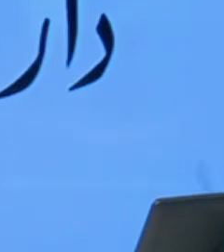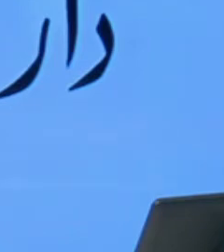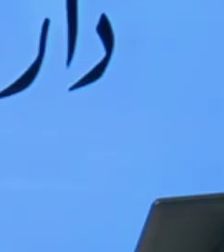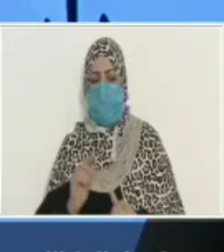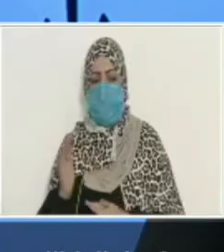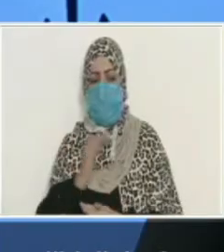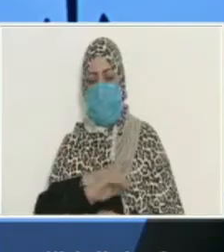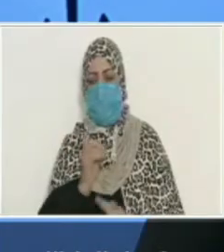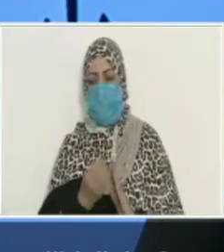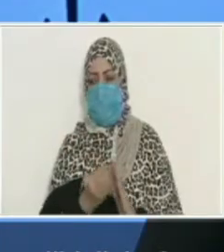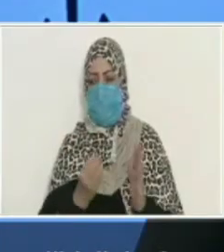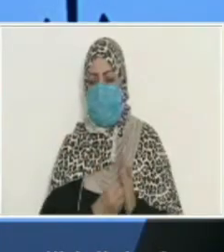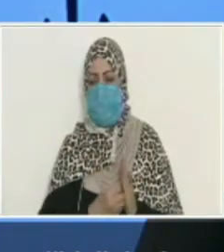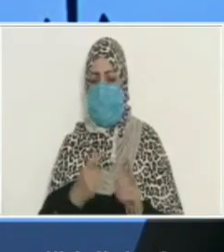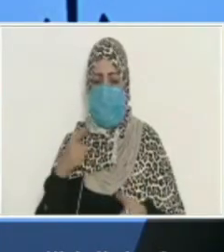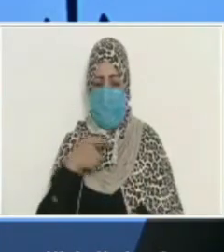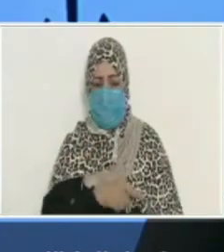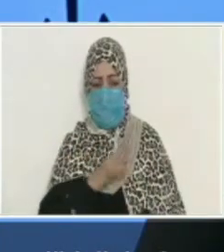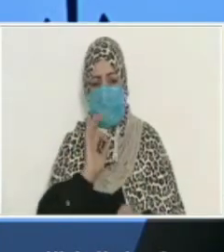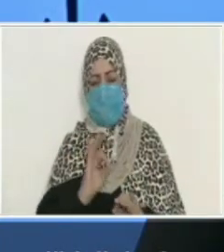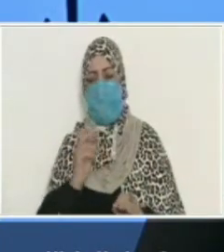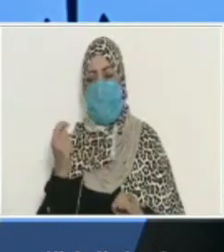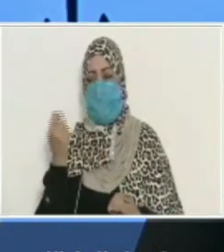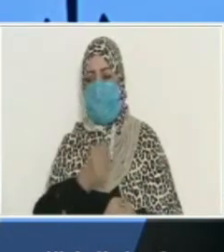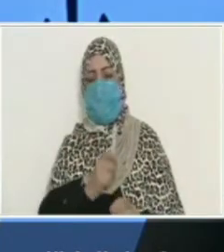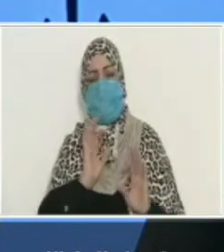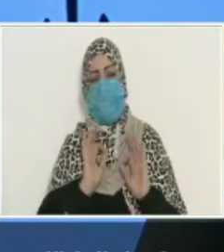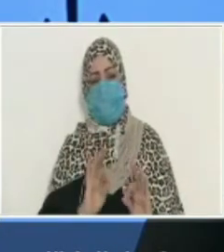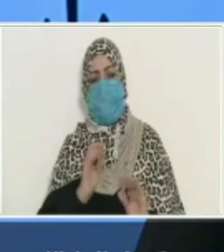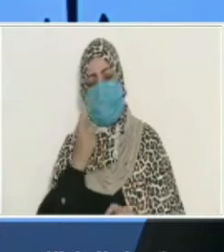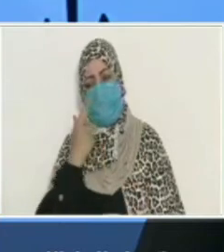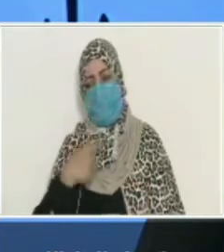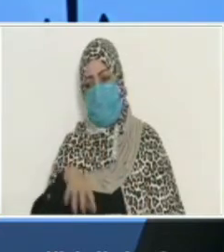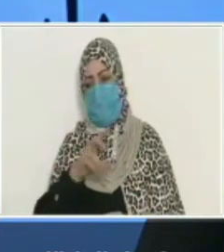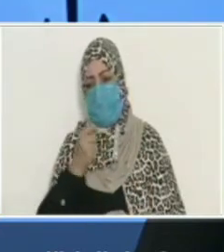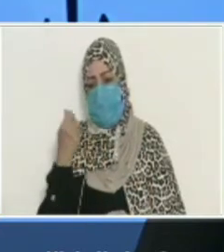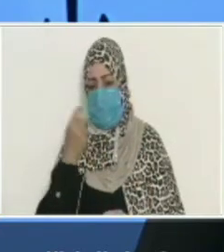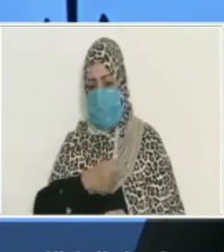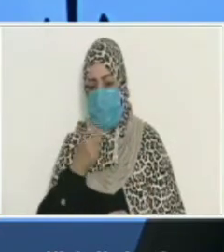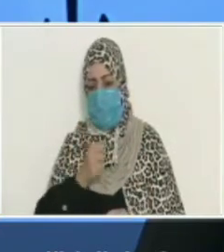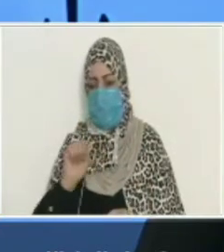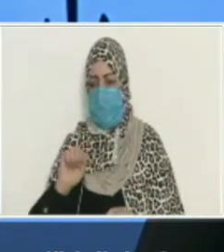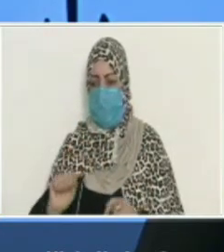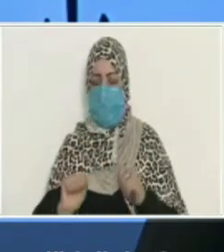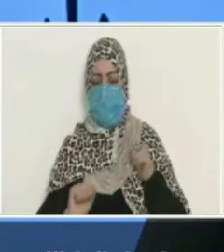غيره، فالأولى بها ربما بالأخص في مثل هذه الحالة أن تخرج زكاتها